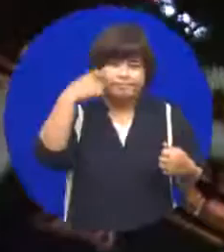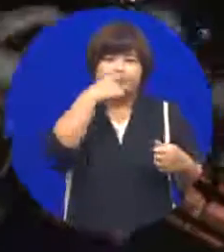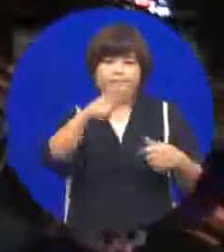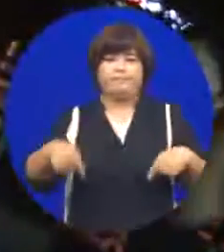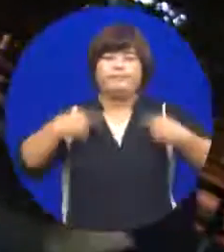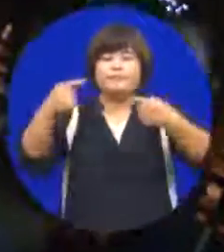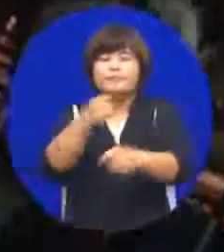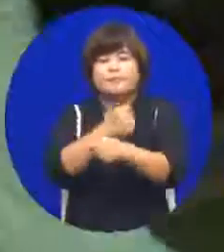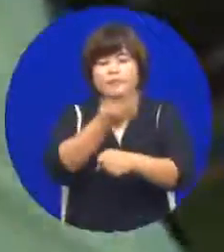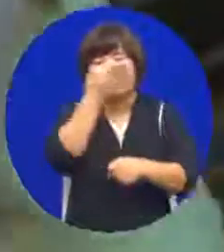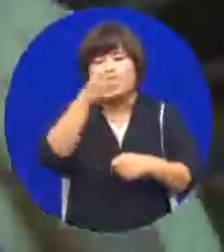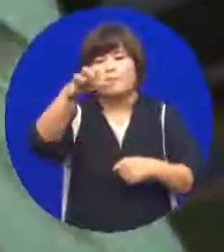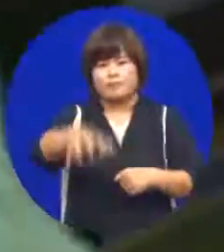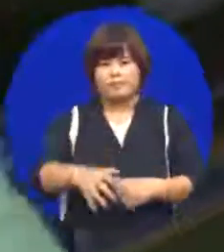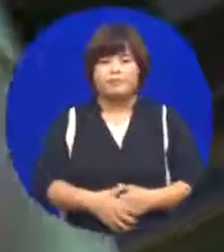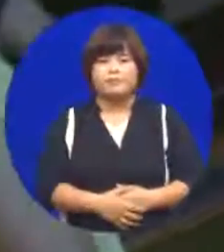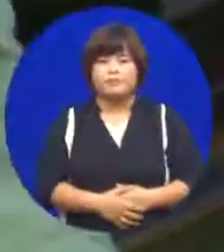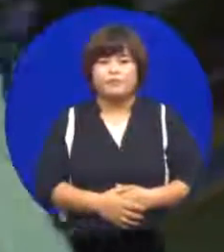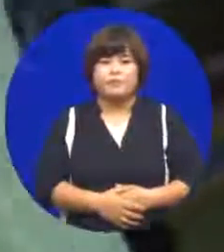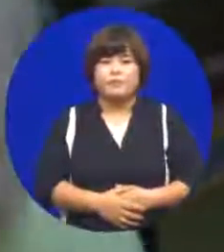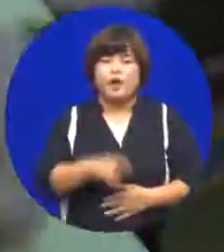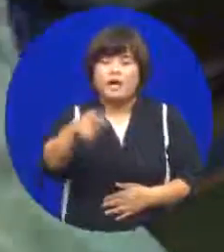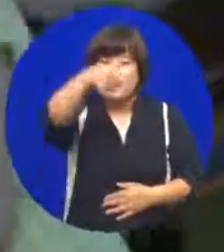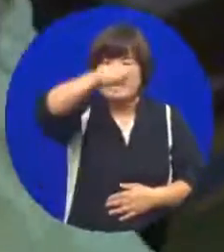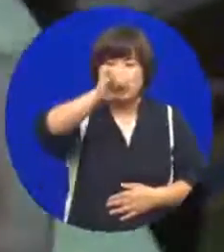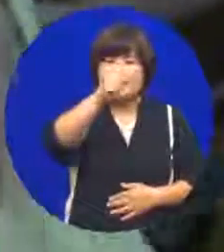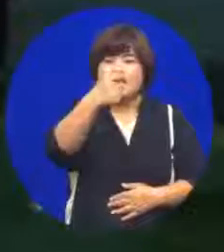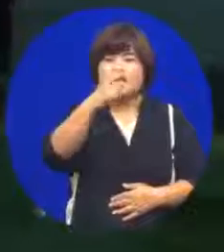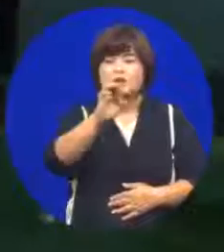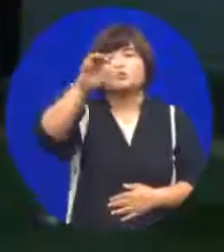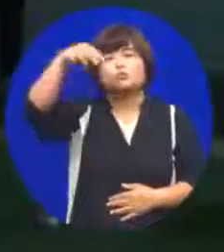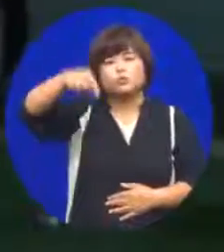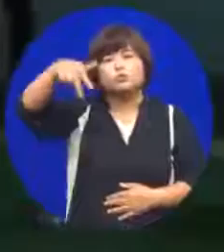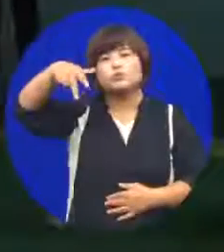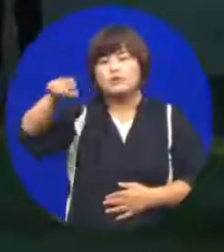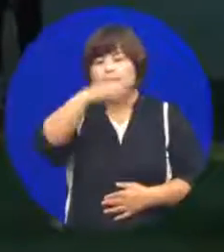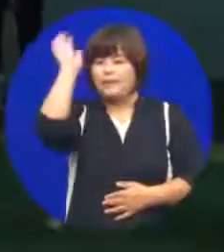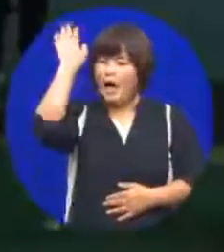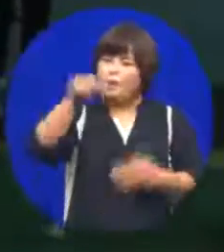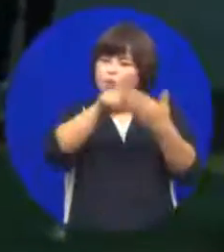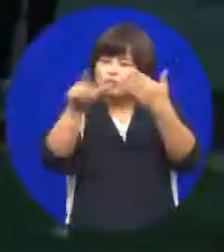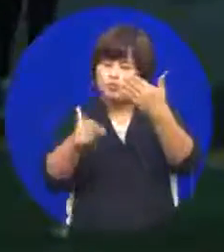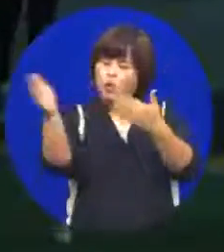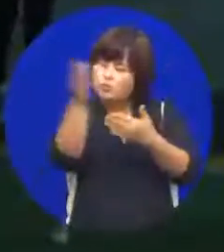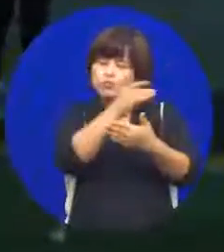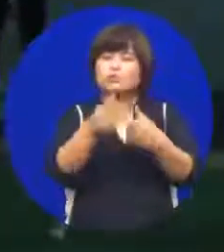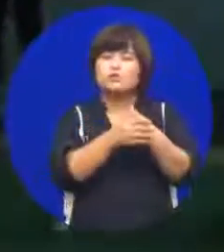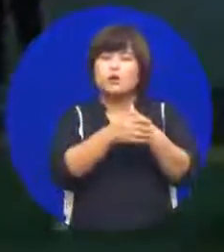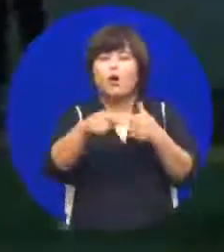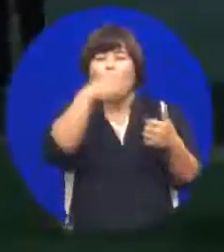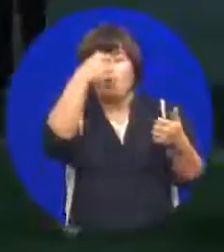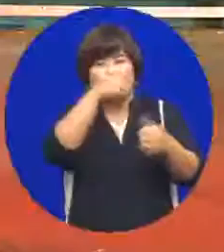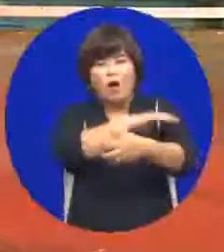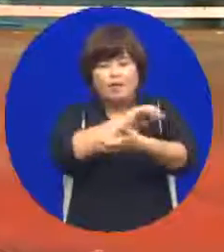맞춰 생활체조를 진행해 많은 시민들이 참여하고 있습니다. 기흥구 보건소와 수지구 보건소도 9월부터 중년 여성 근육